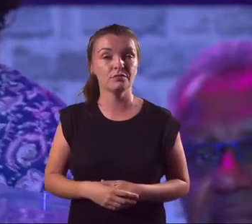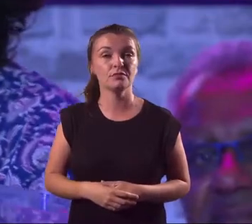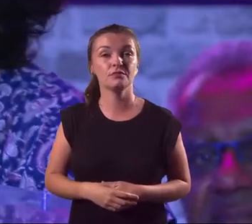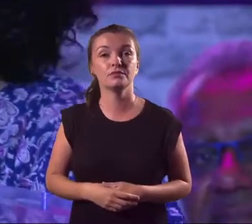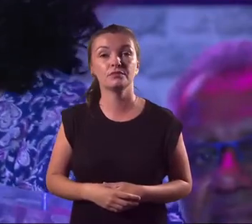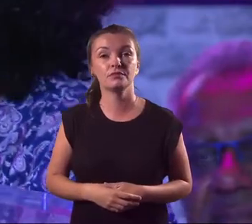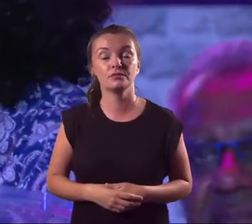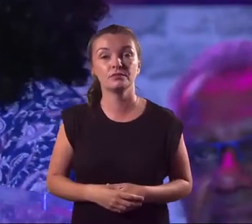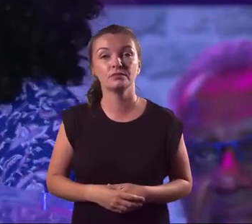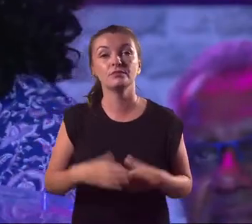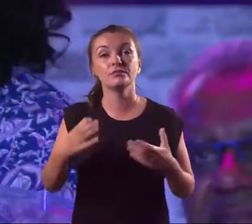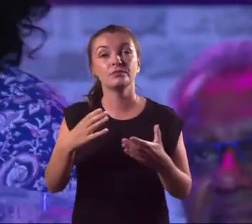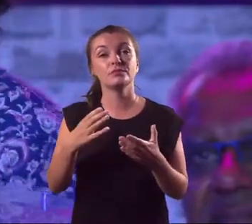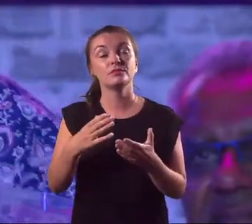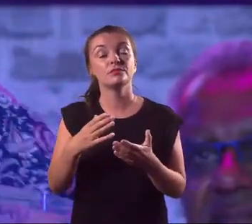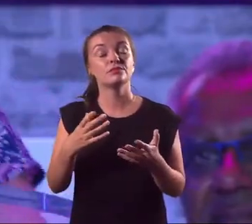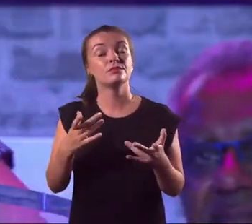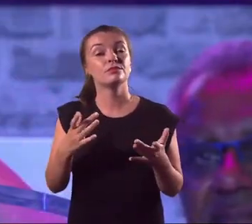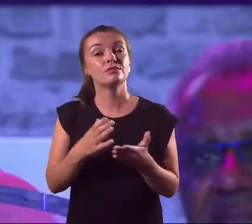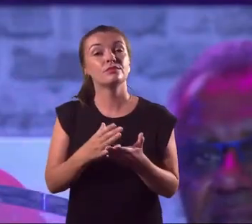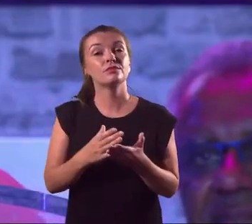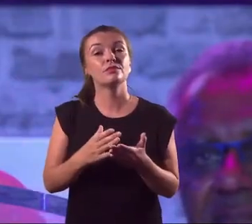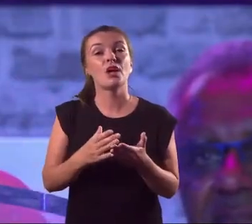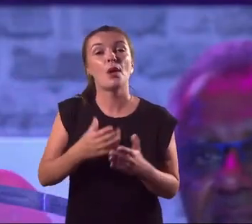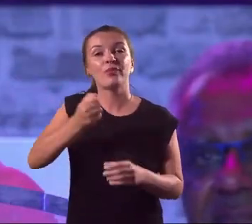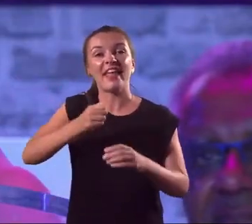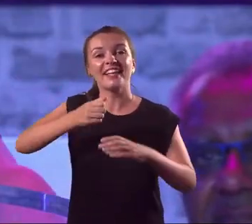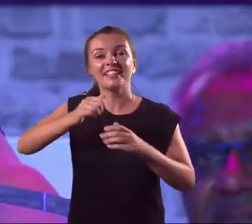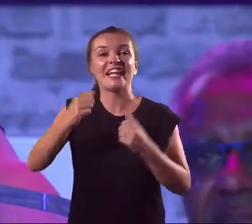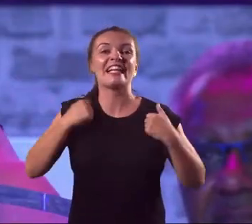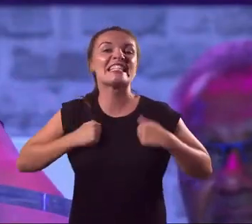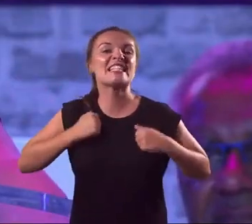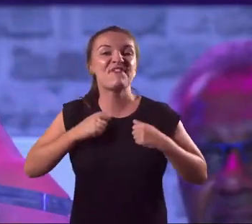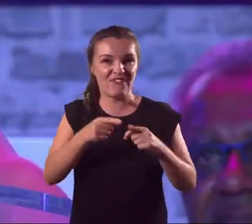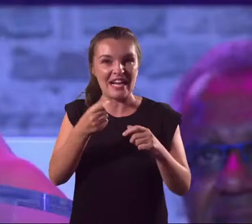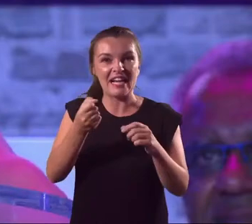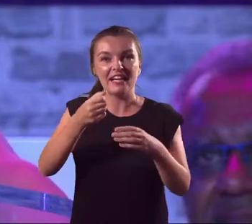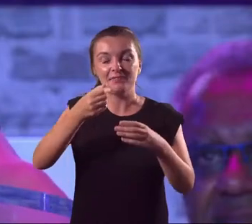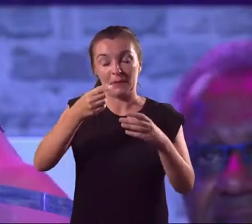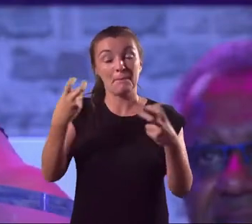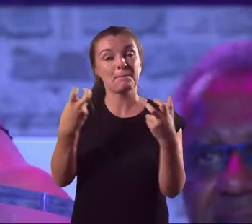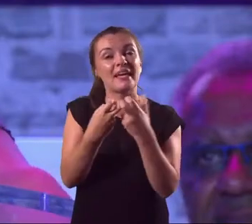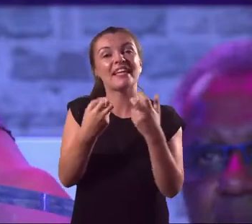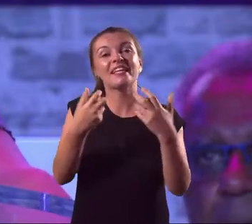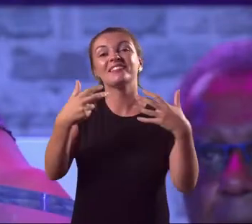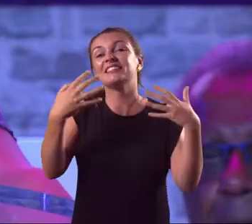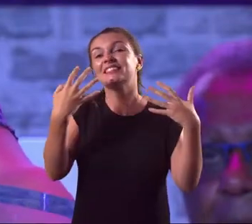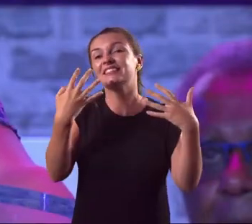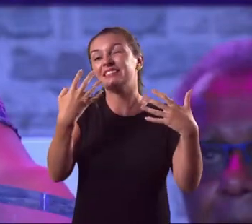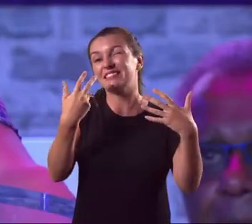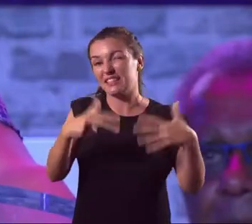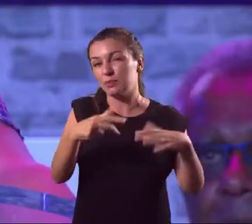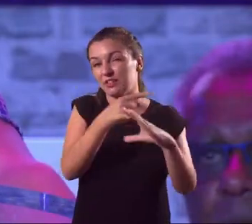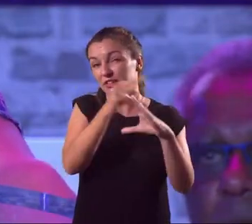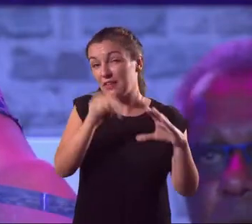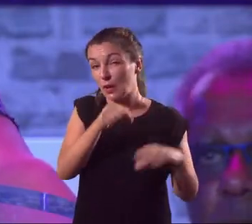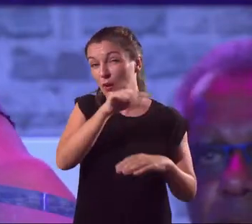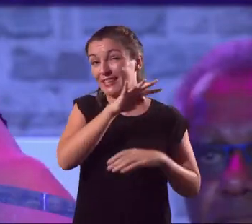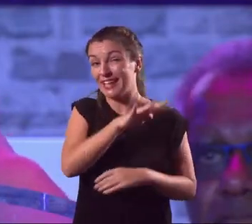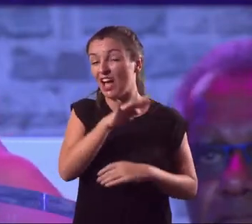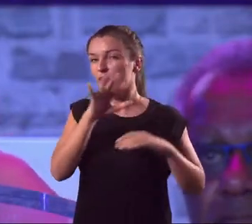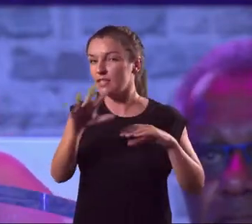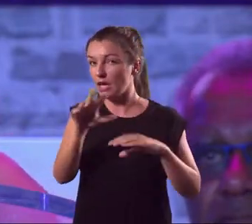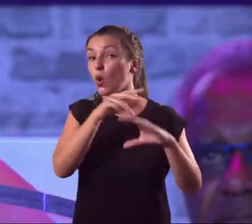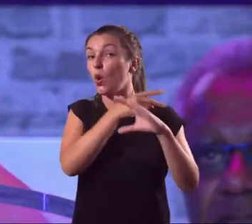notre bouteille de lessive liquide, 18,45 euros. Nous avons